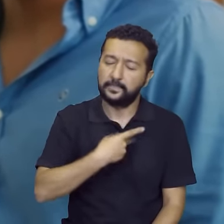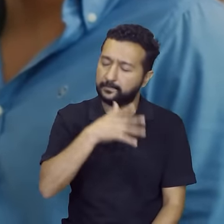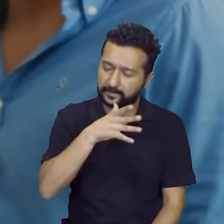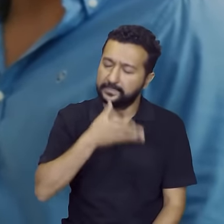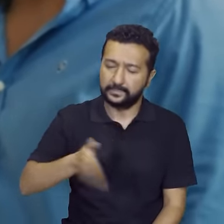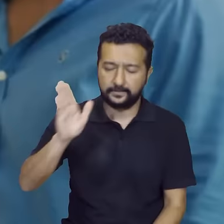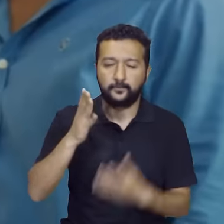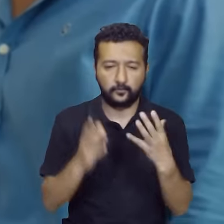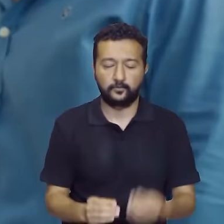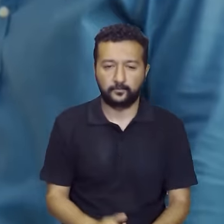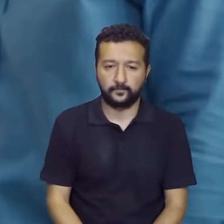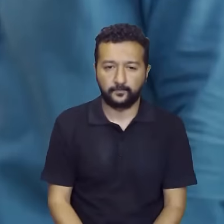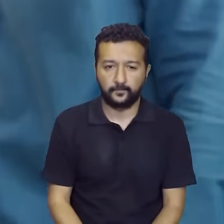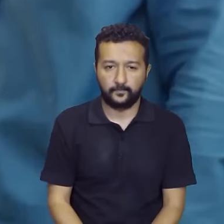biliriz.